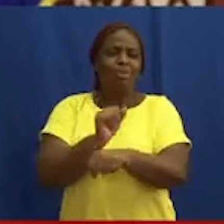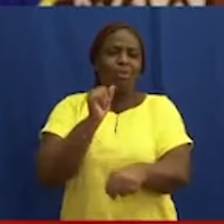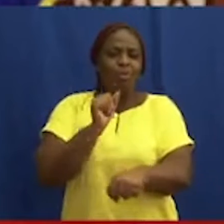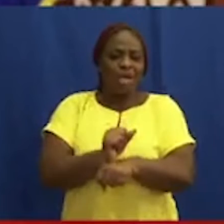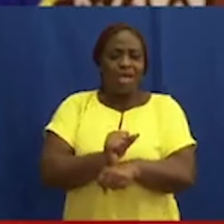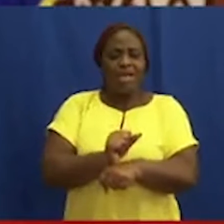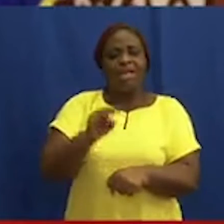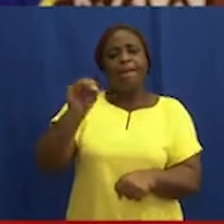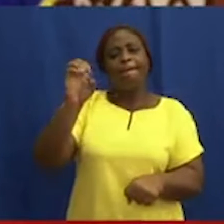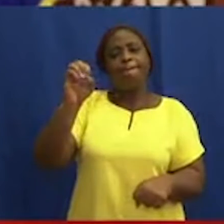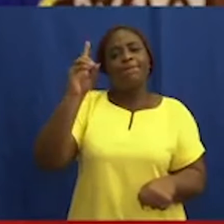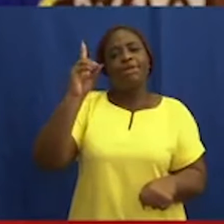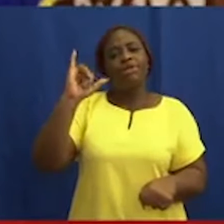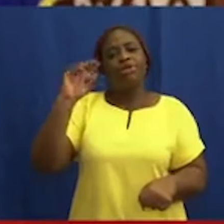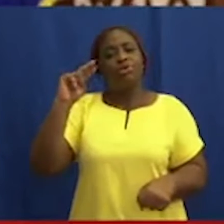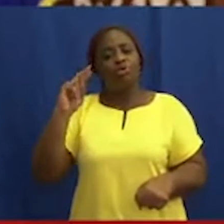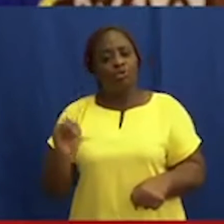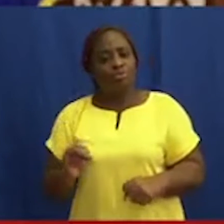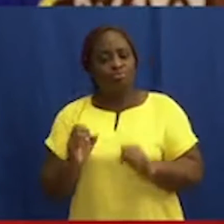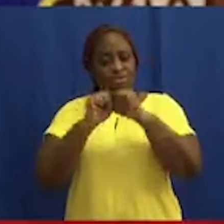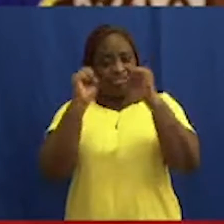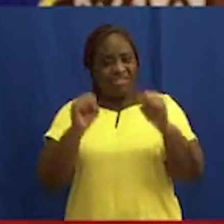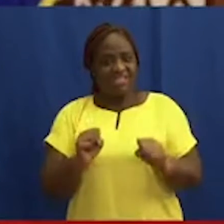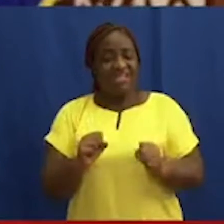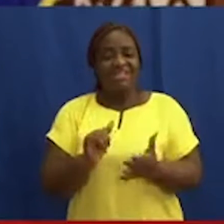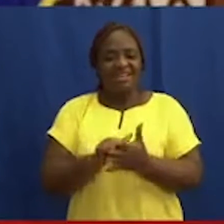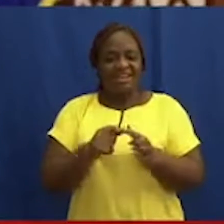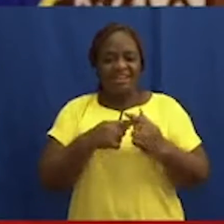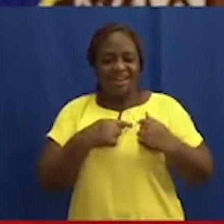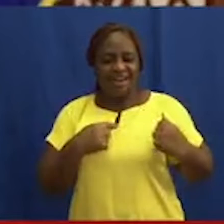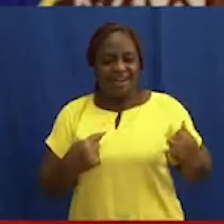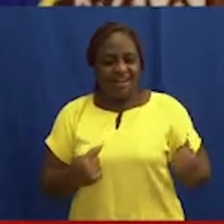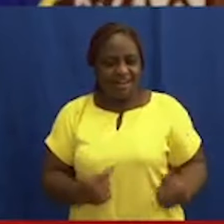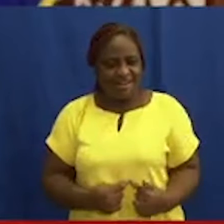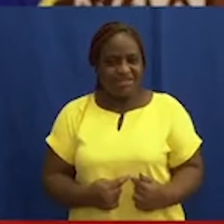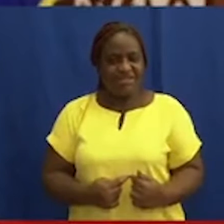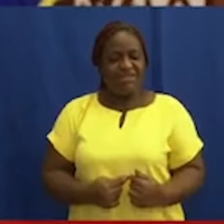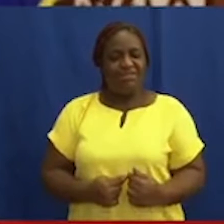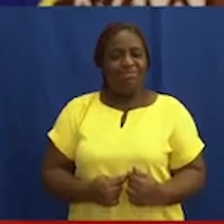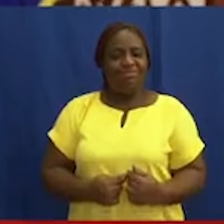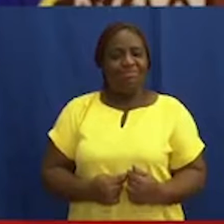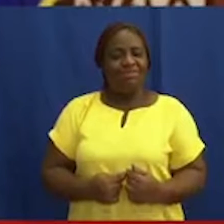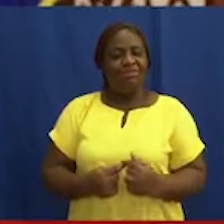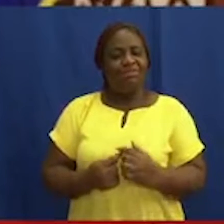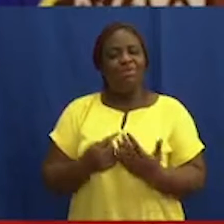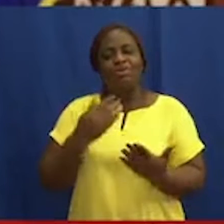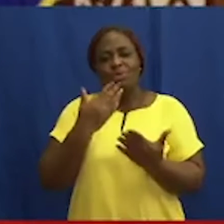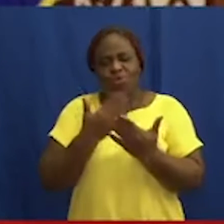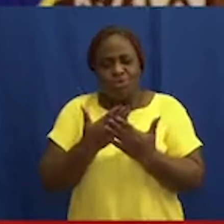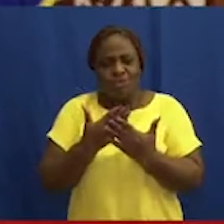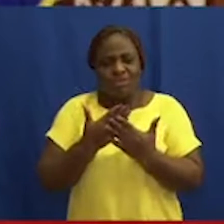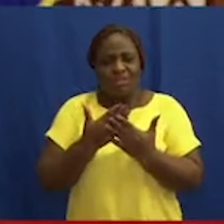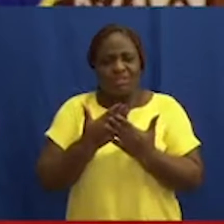ainihin tattalin arzikin da kuma ainihin gina tattalin arzikin ya kai ga yadda yake